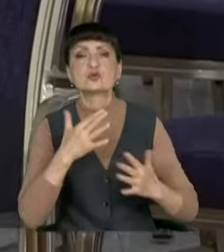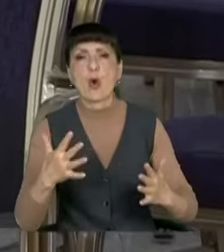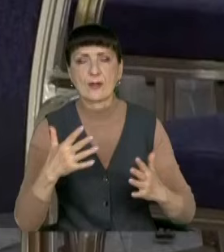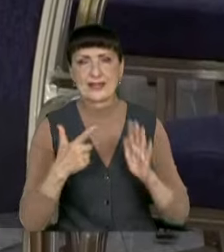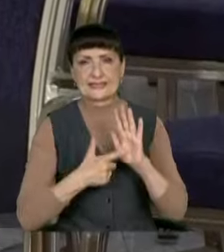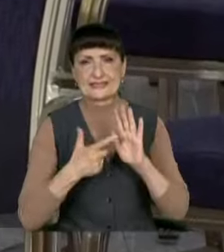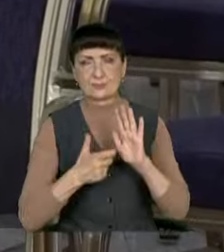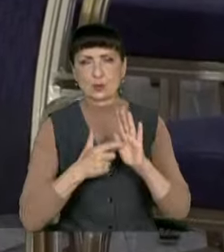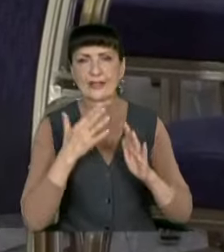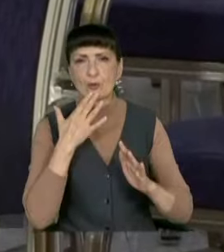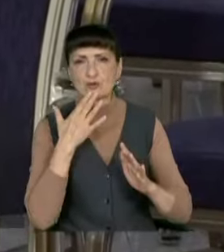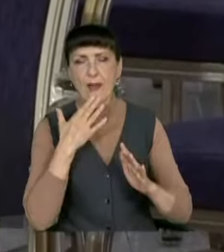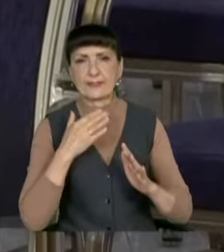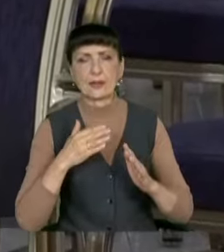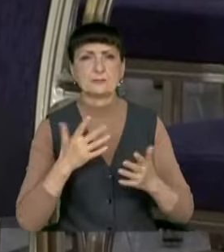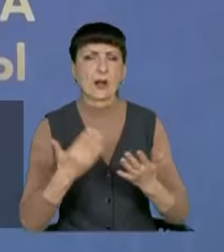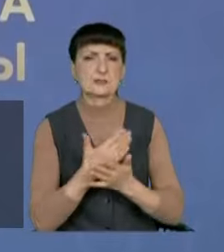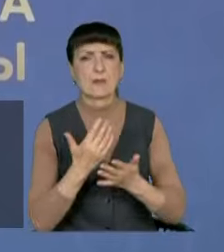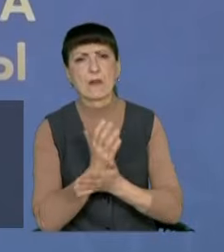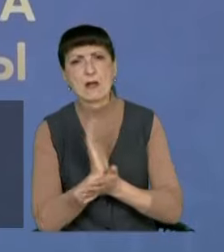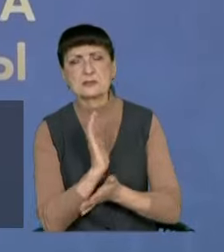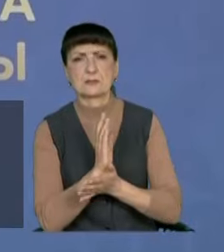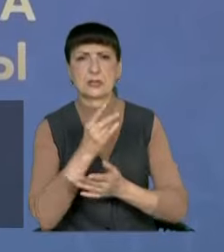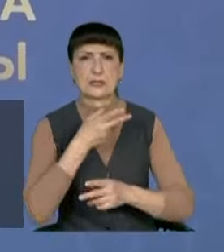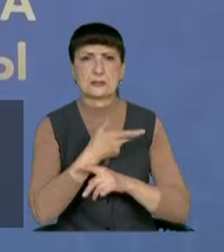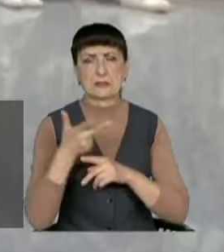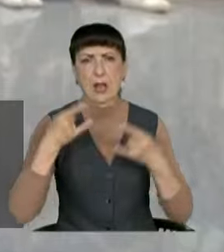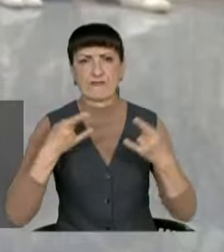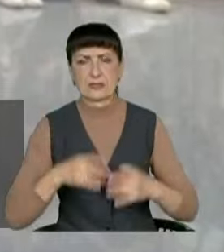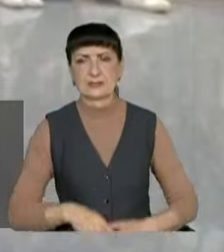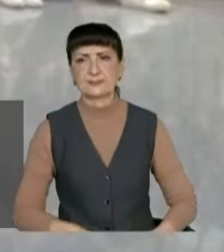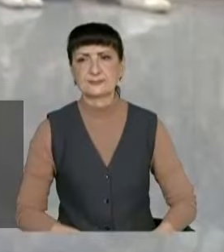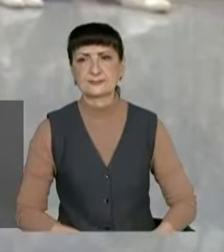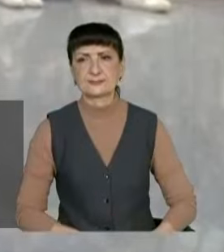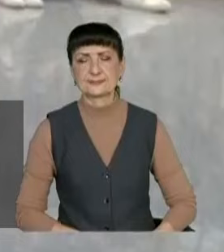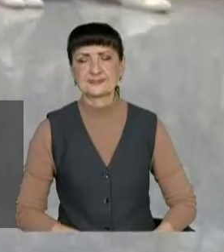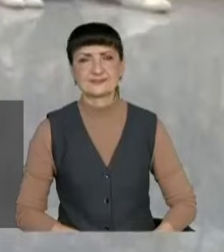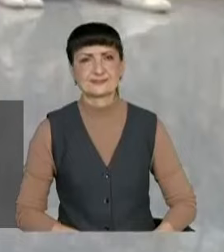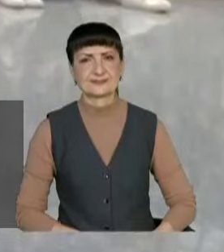700 иностранных изданий.